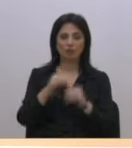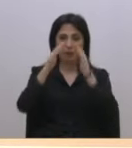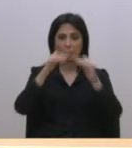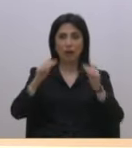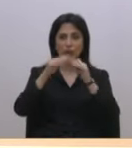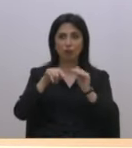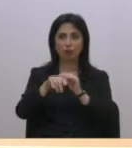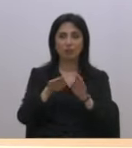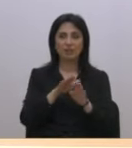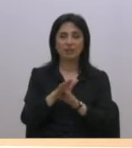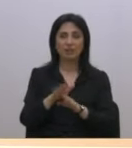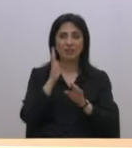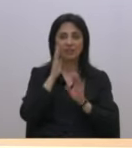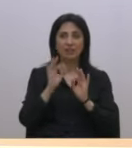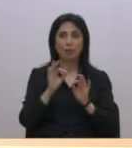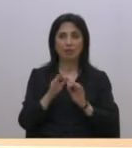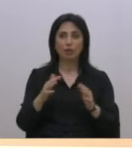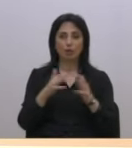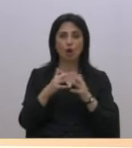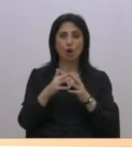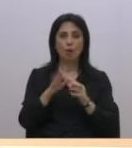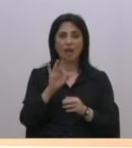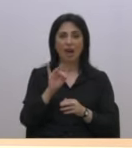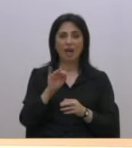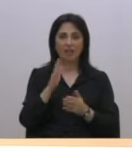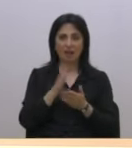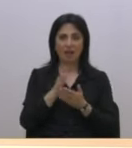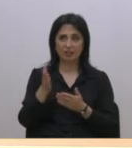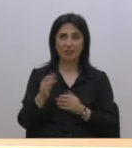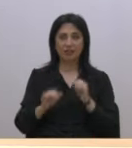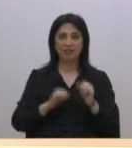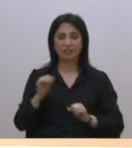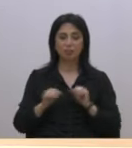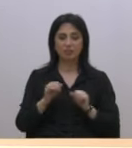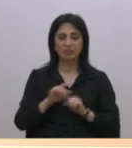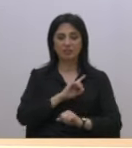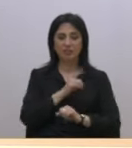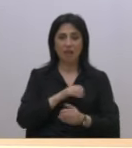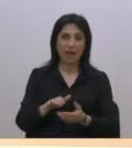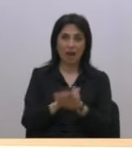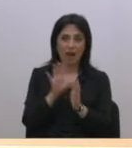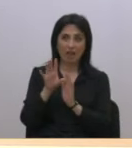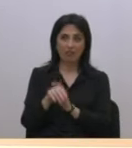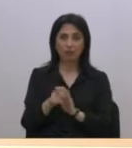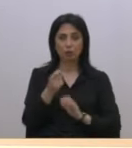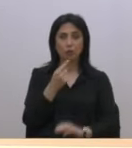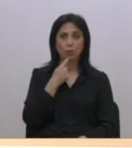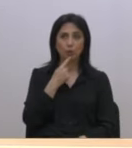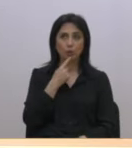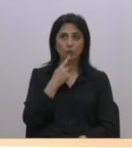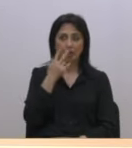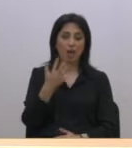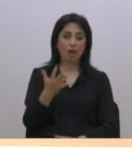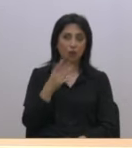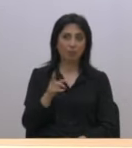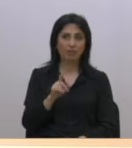რომელსაც სავსებით სამართლიანად ომის ქარტია უწოდეთ, ჩვენ ცდილობენ ეს ძალები გაერთიანება, ცოტა უჭირთ, ეთყობათ